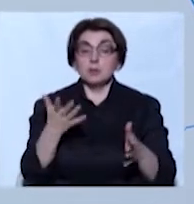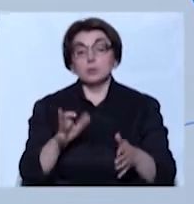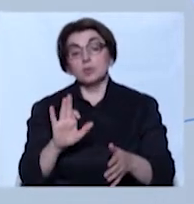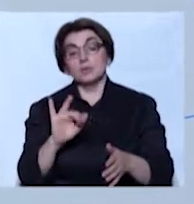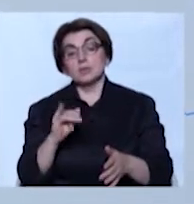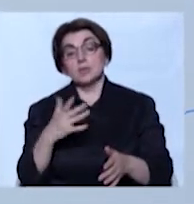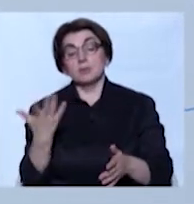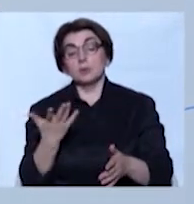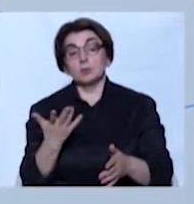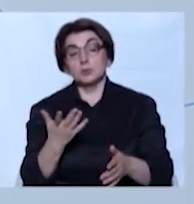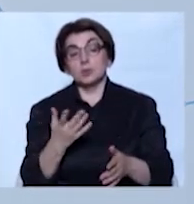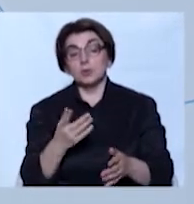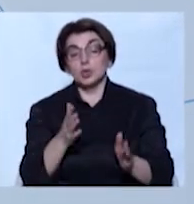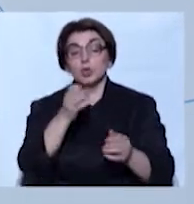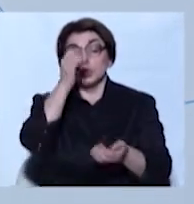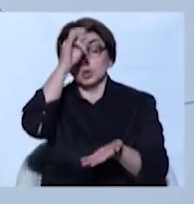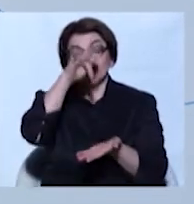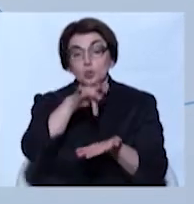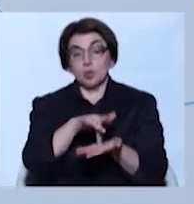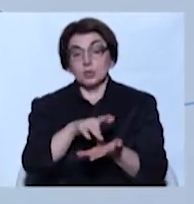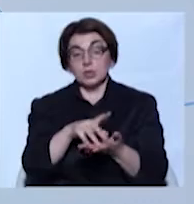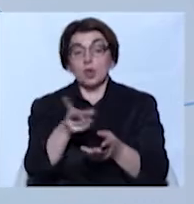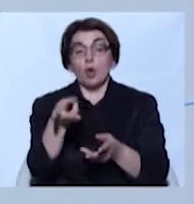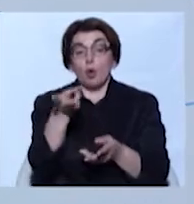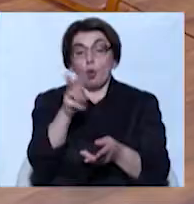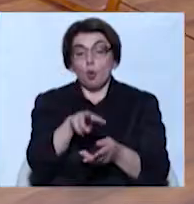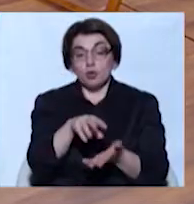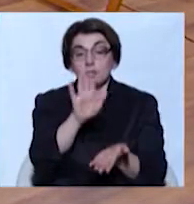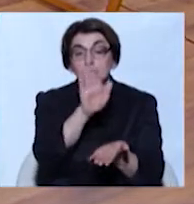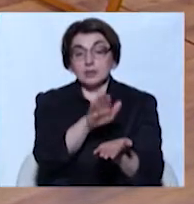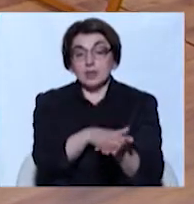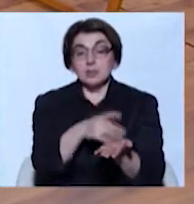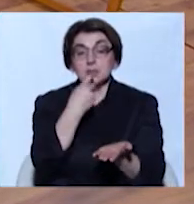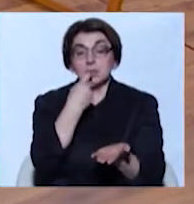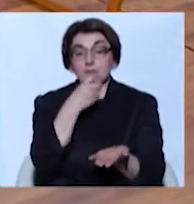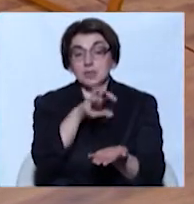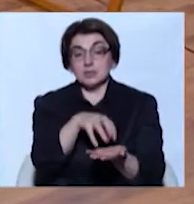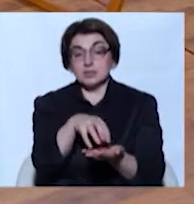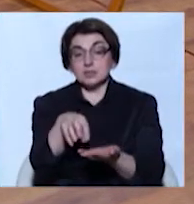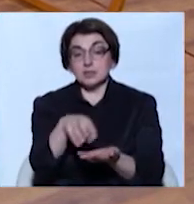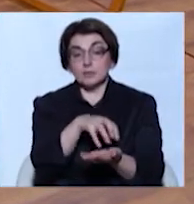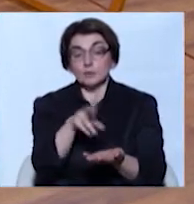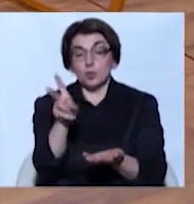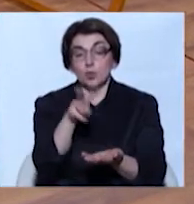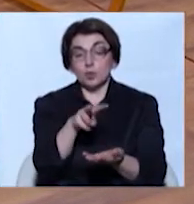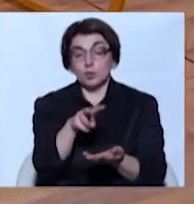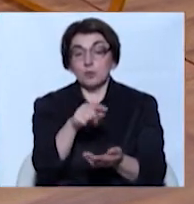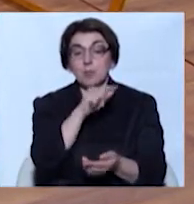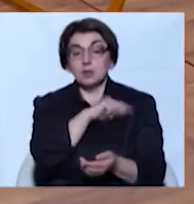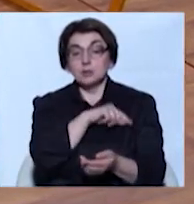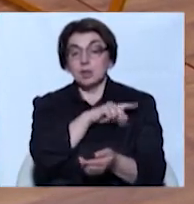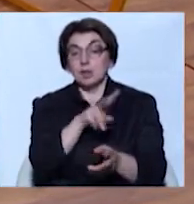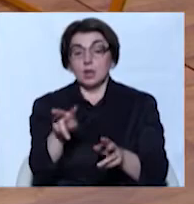ქვეწარმავლებთან? რა თქმა უნდა, შუაში, რადგან ფრინველიც და ქვეწარმავალიც დებს კვერცხს. ესე იგი, მათი საერთო